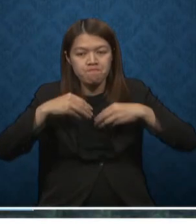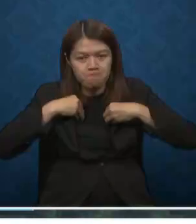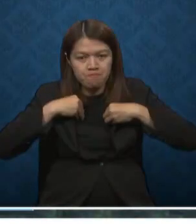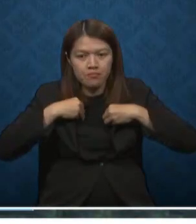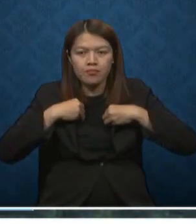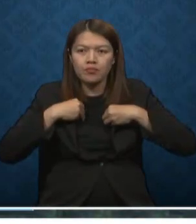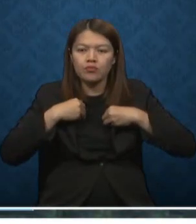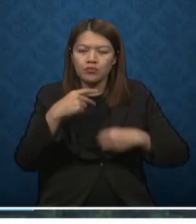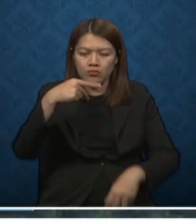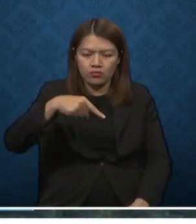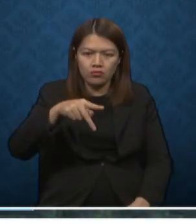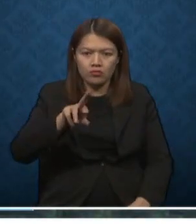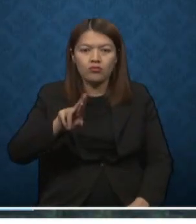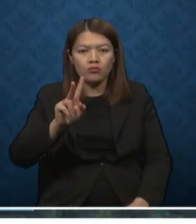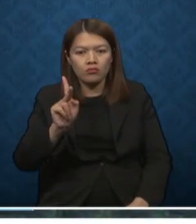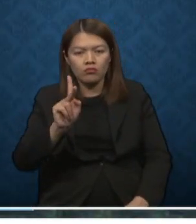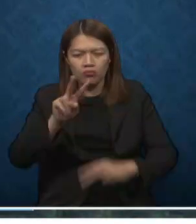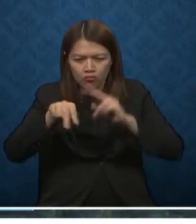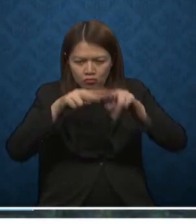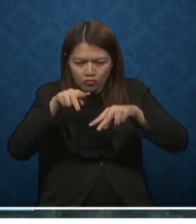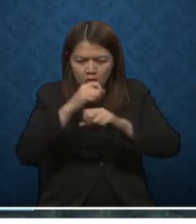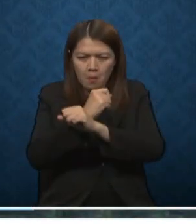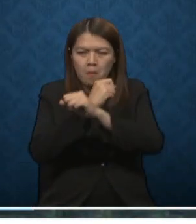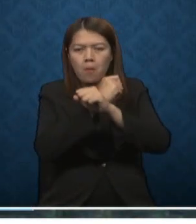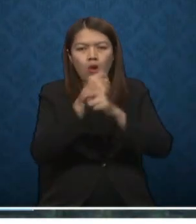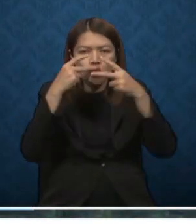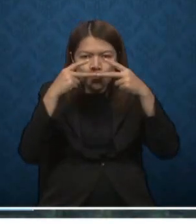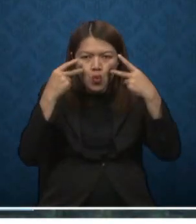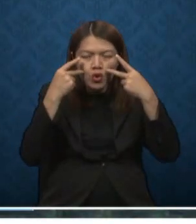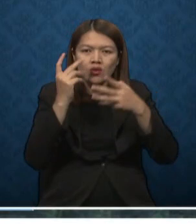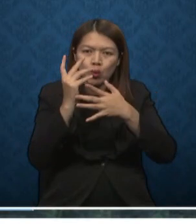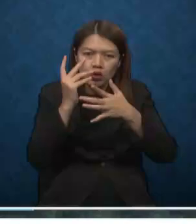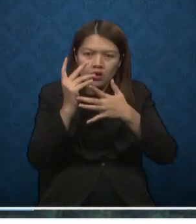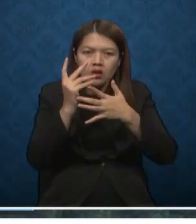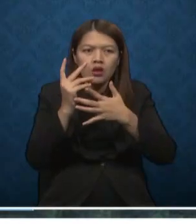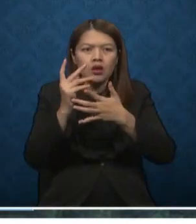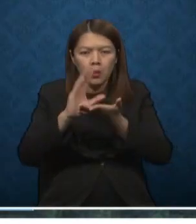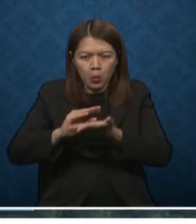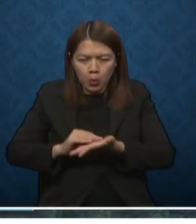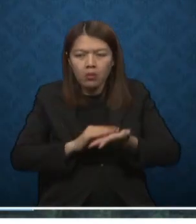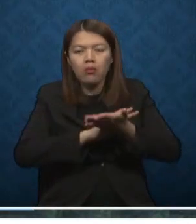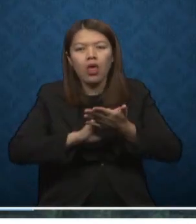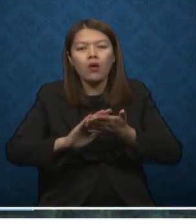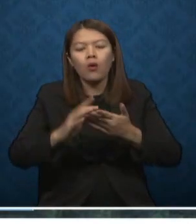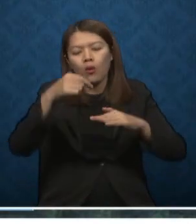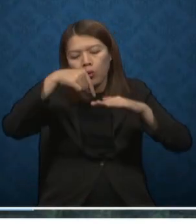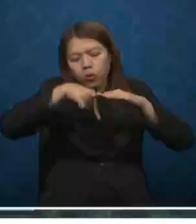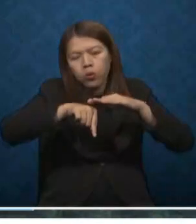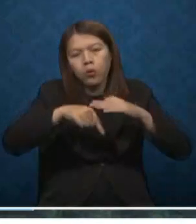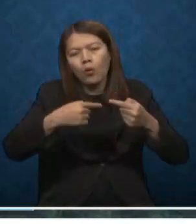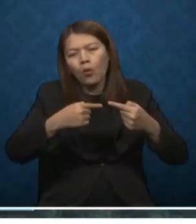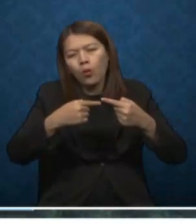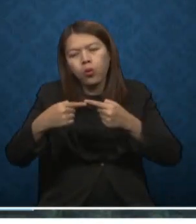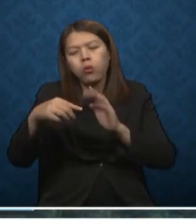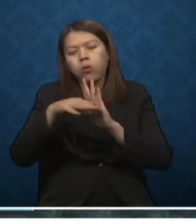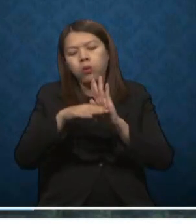พรก.ในการสืบสวนสอบสวนป้องกันอาชญากรรมทางเทคโนโลยีเรียบร้อยแล้วส่วนรายละเอียดจะต้องดำเนินการต่อไปอีก